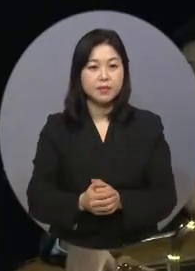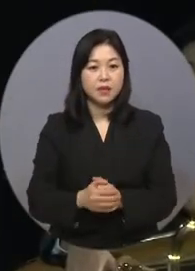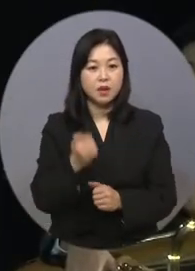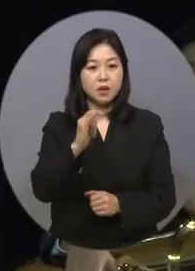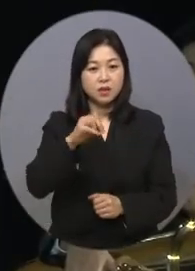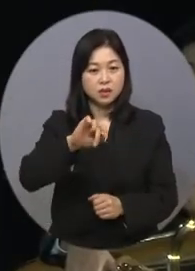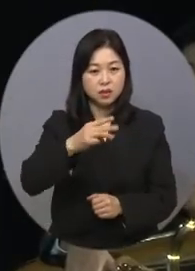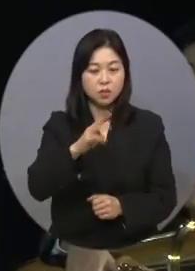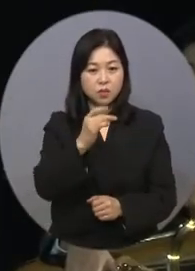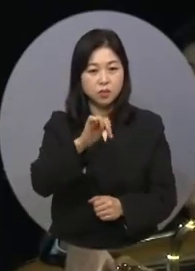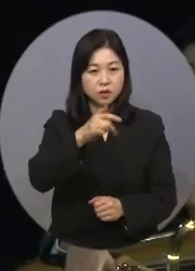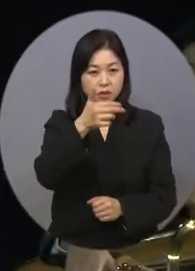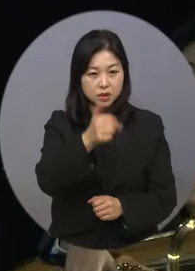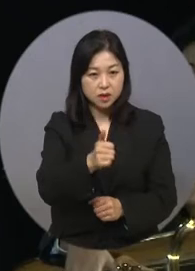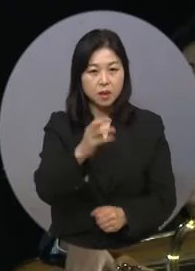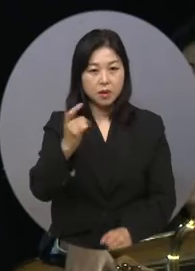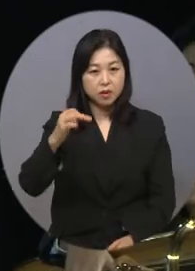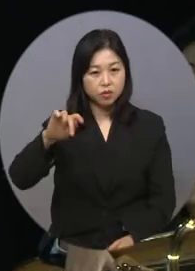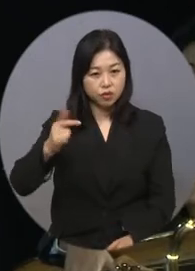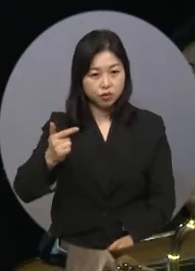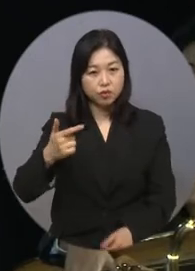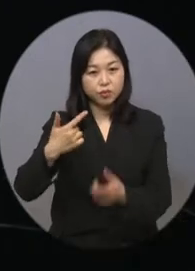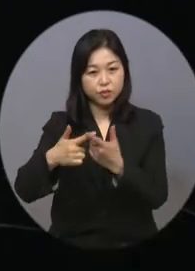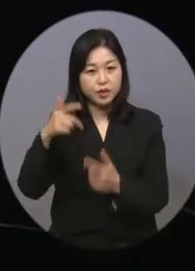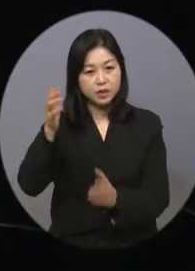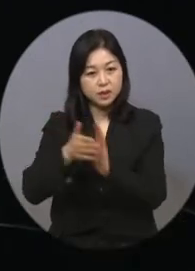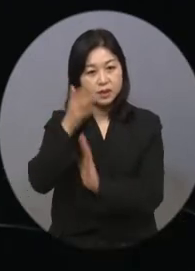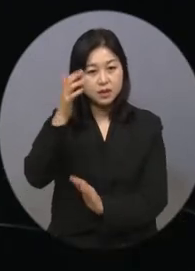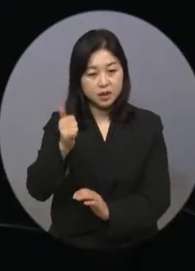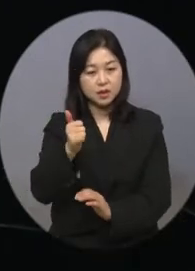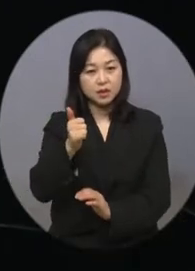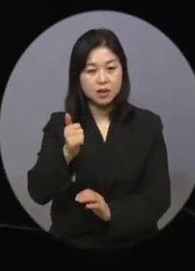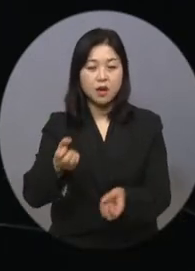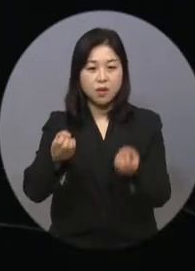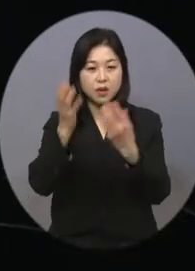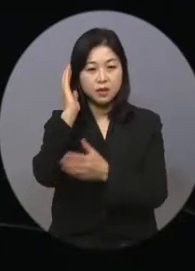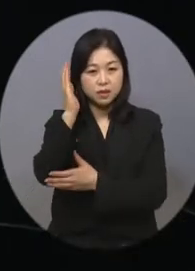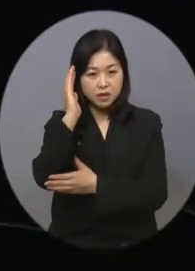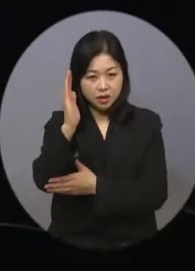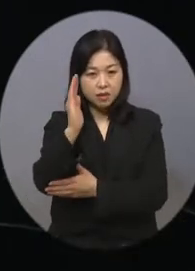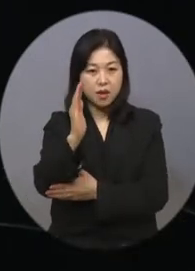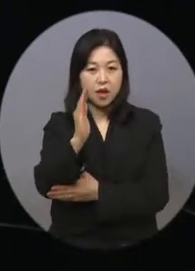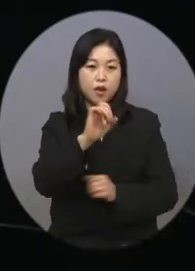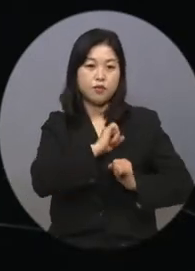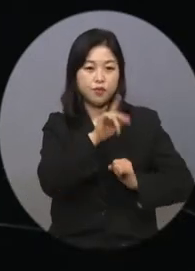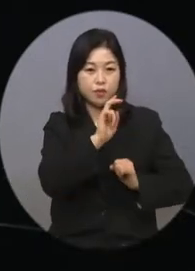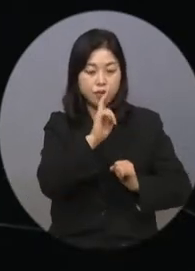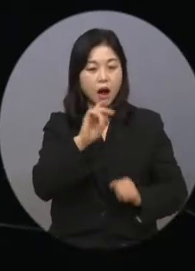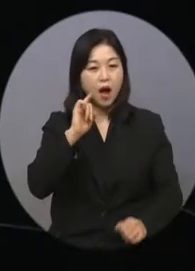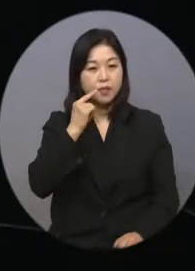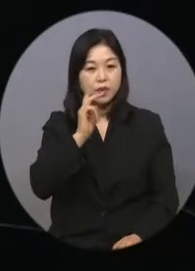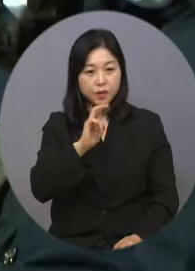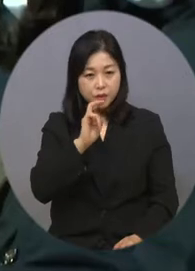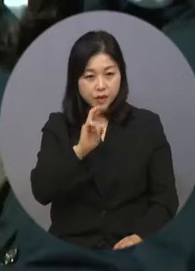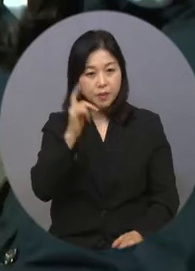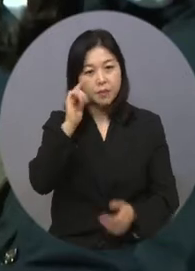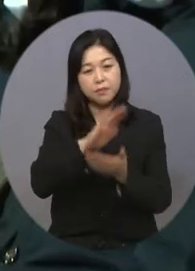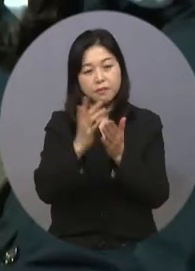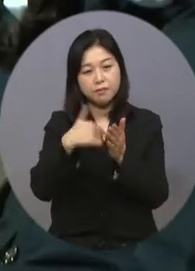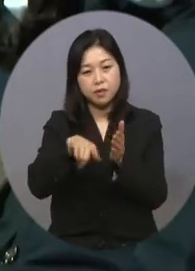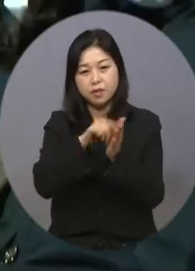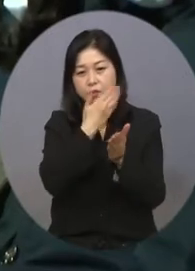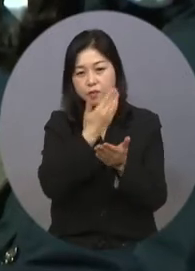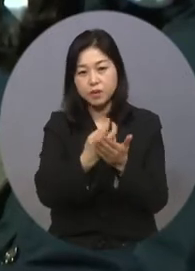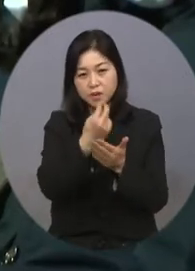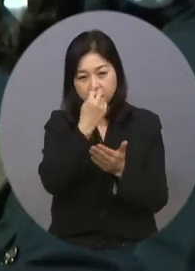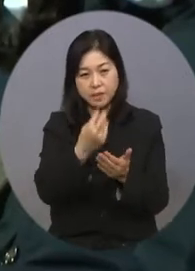황기철 보훈처장을 비롯한 박형준 부산시장은 환영사를 통해 힘찬 군가와 아름다운 선율을 통해 평화를 위해 소중한 목숨을